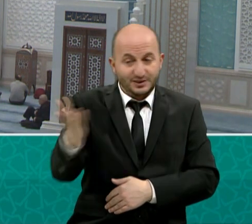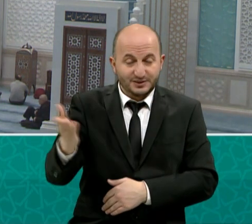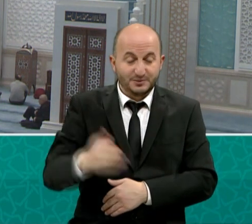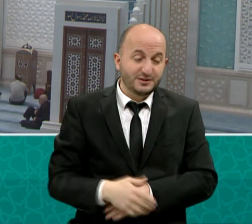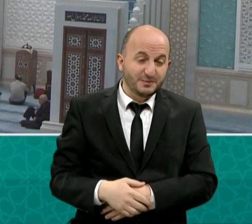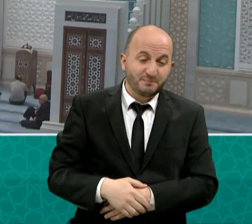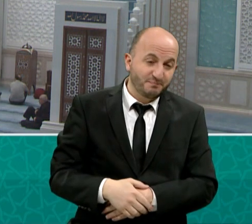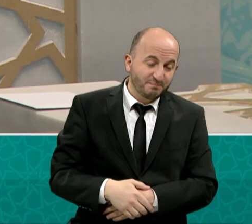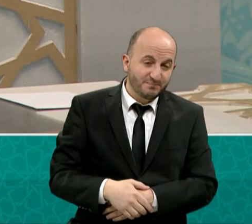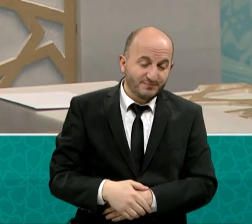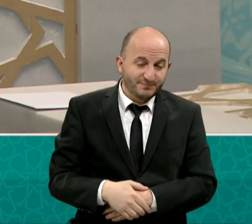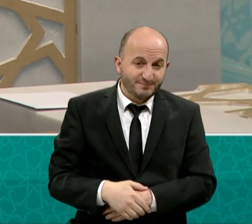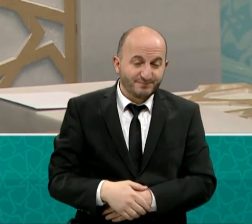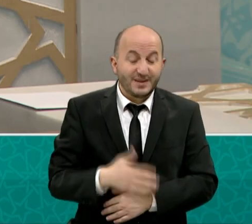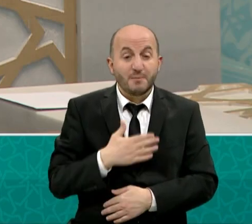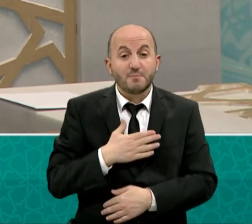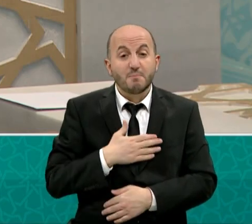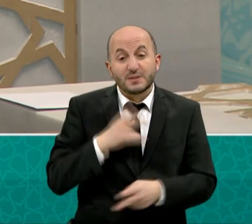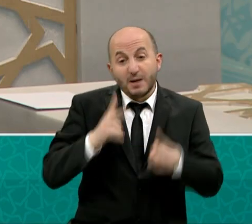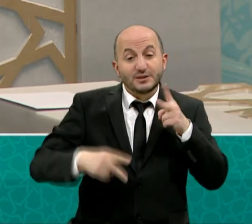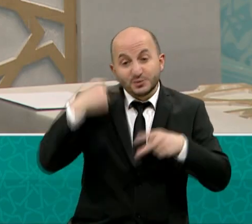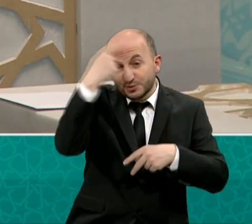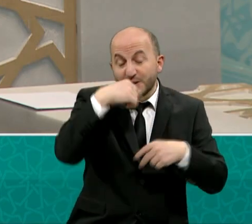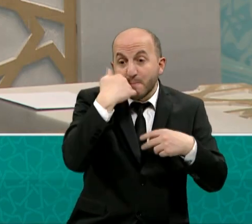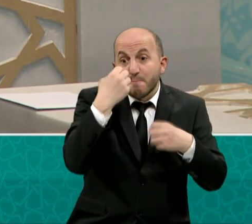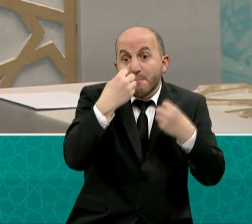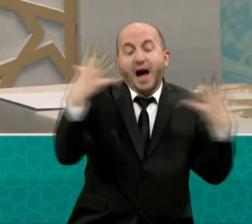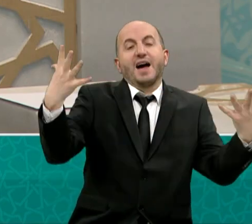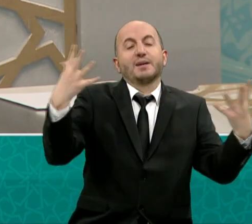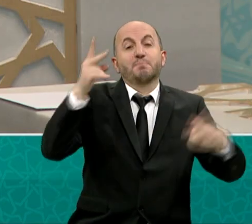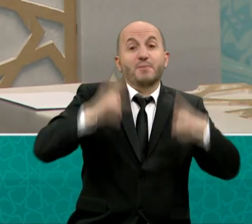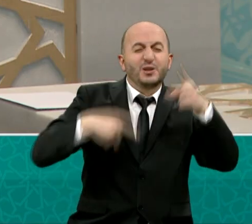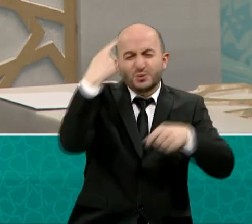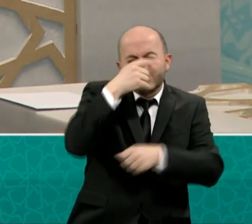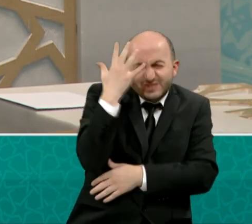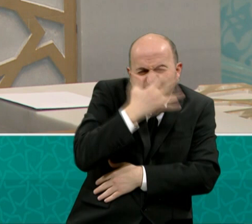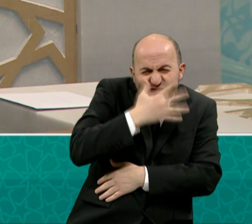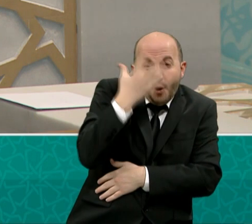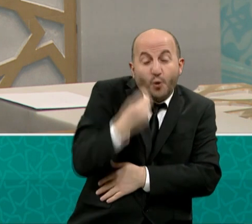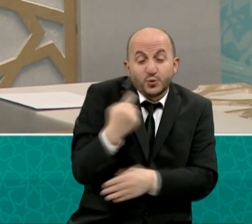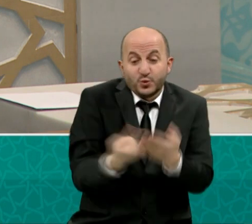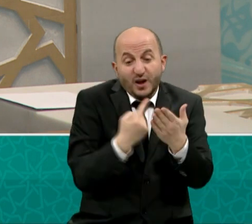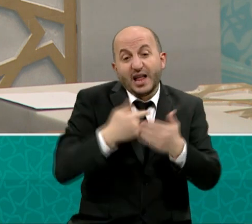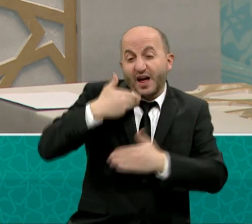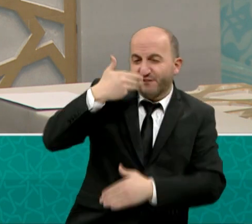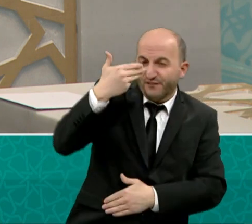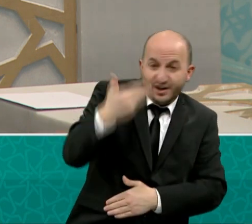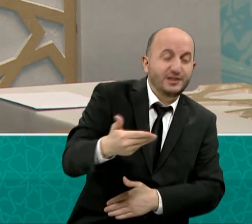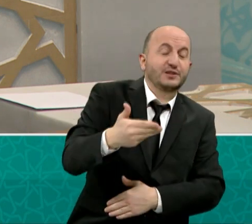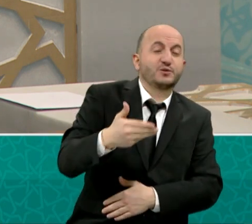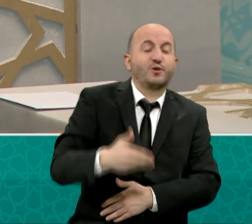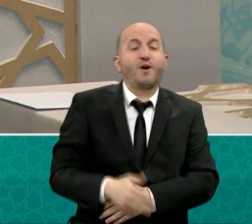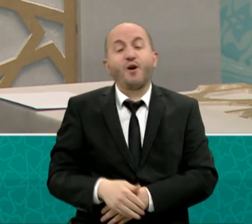Kimi yüzlerin bembeyaz olduğu, kimilerin de simsiyah olacağı Kur'an'ın ifadesiyle